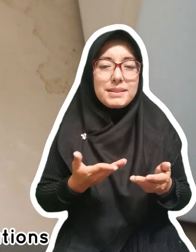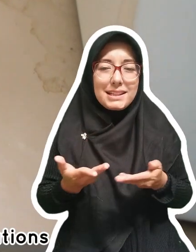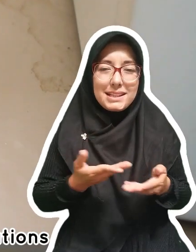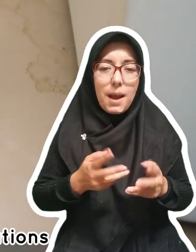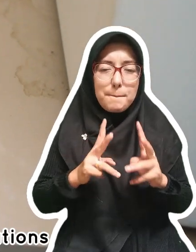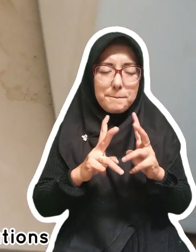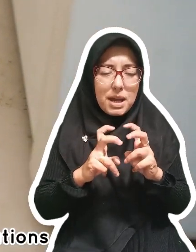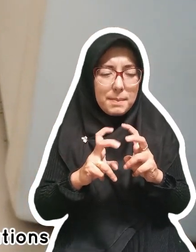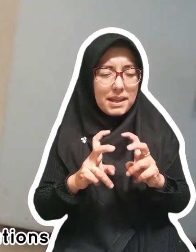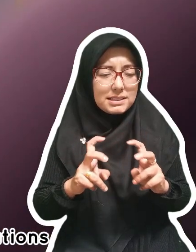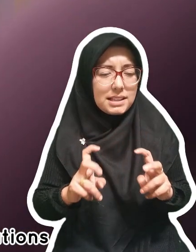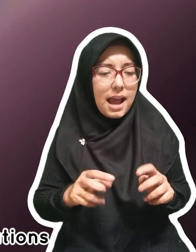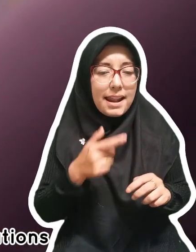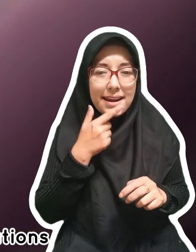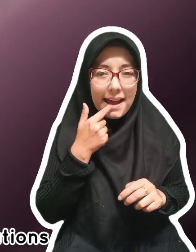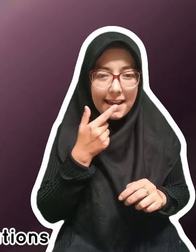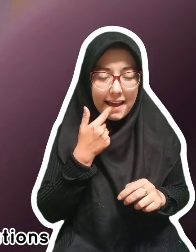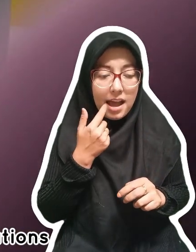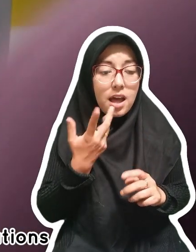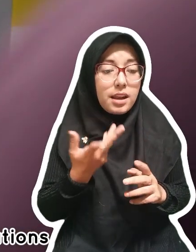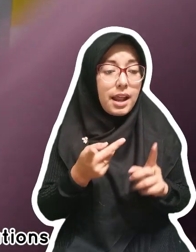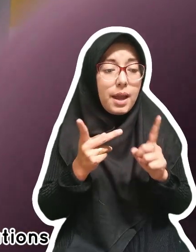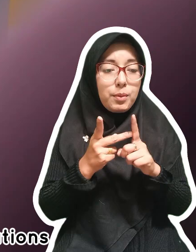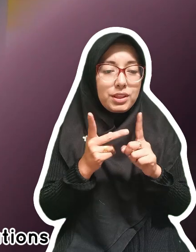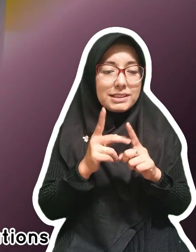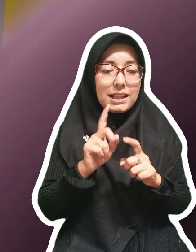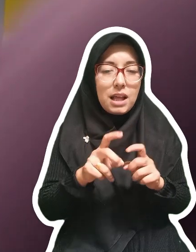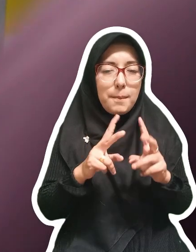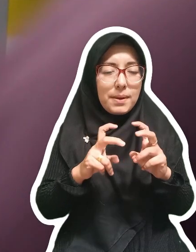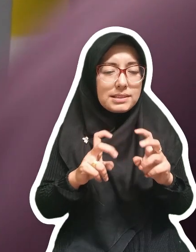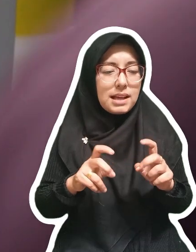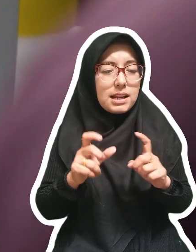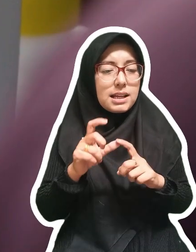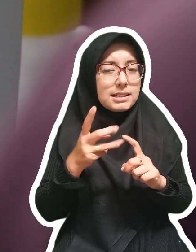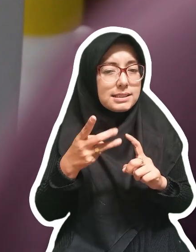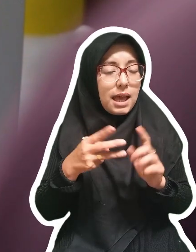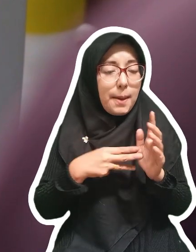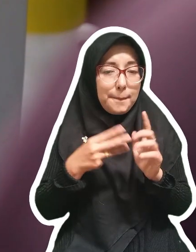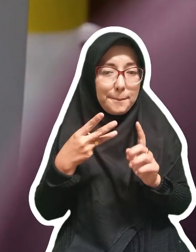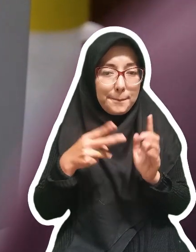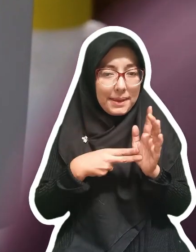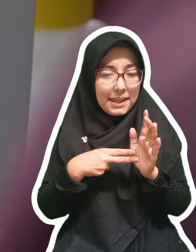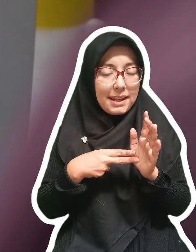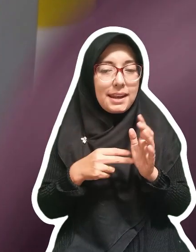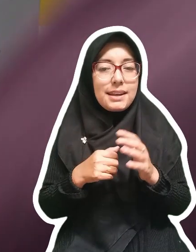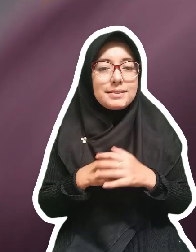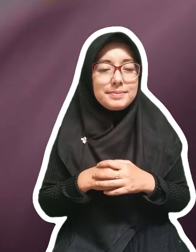Laboratorium ini juga menyediakan pemeriksaan darah atau hematologi serta pemeriksaan semen.